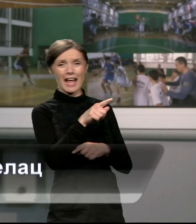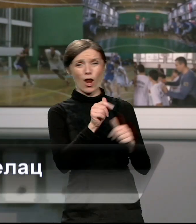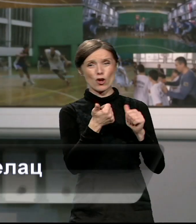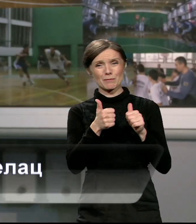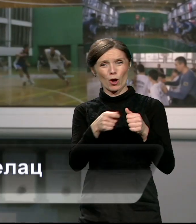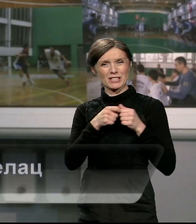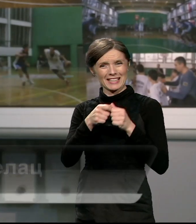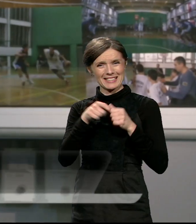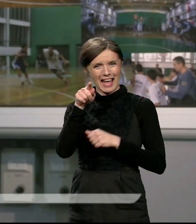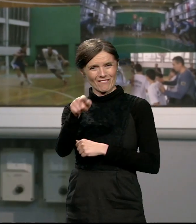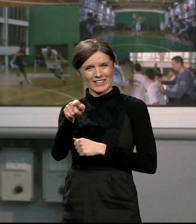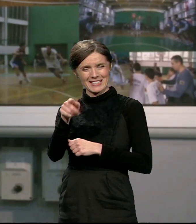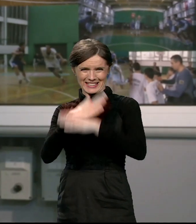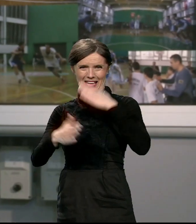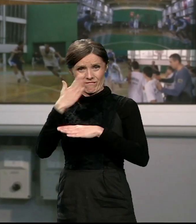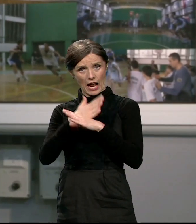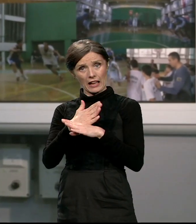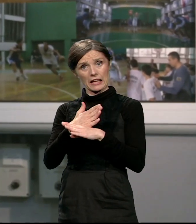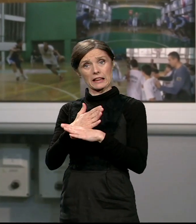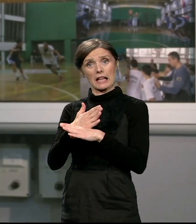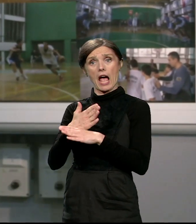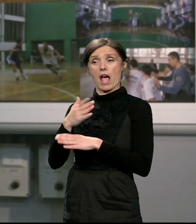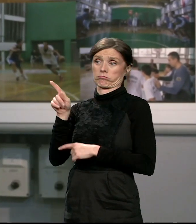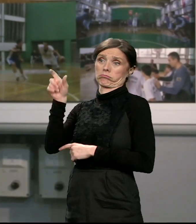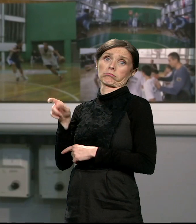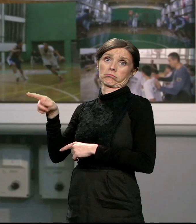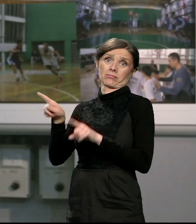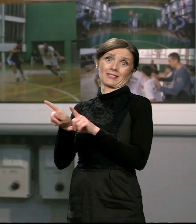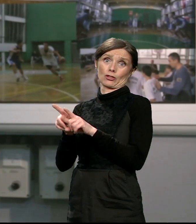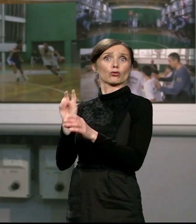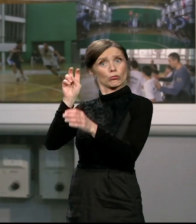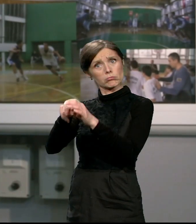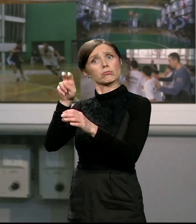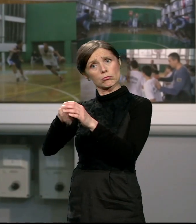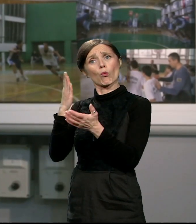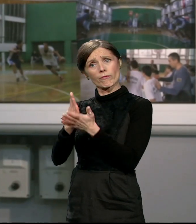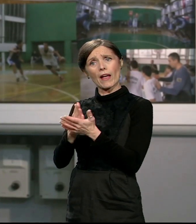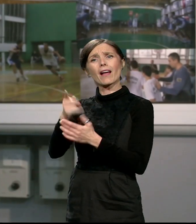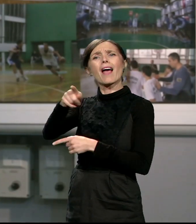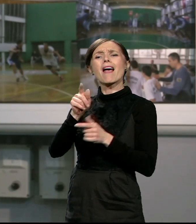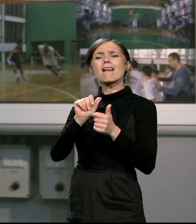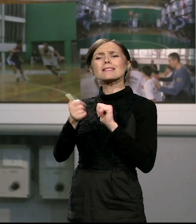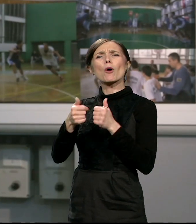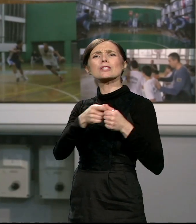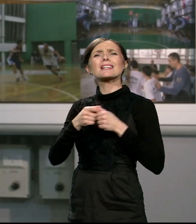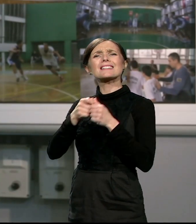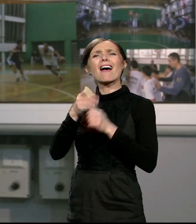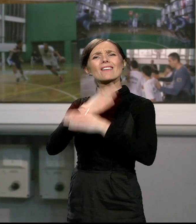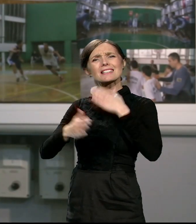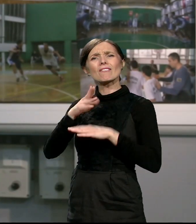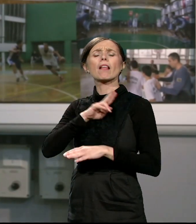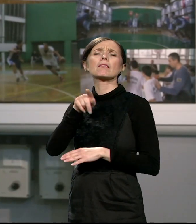je on aktivan isto i postoji tu, znači odlazi na stone, imaju organizovane treninge